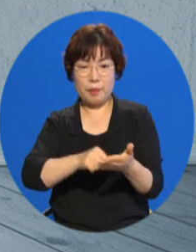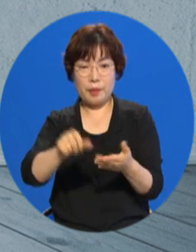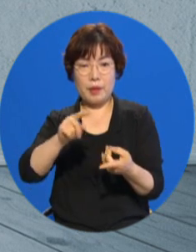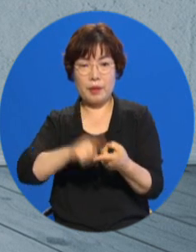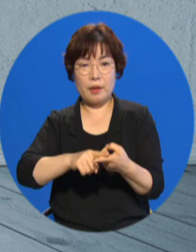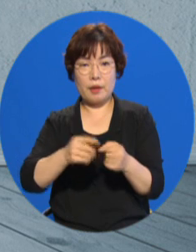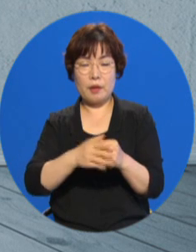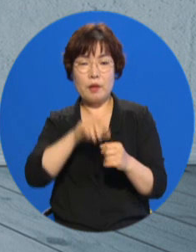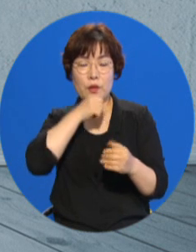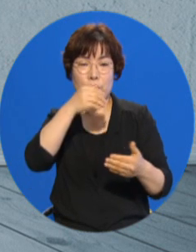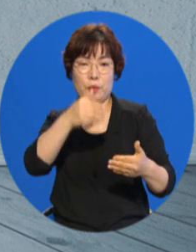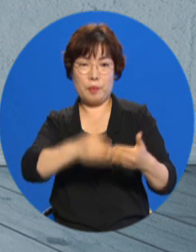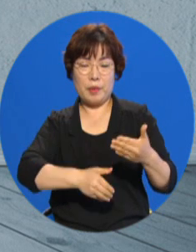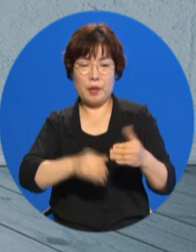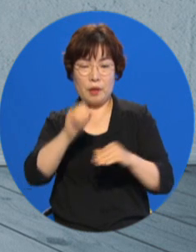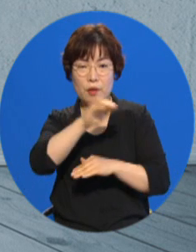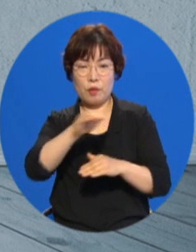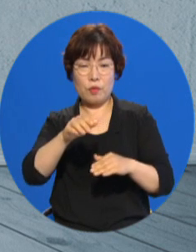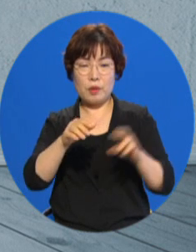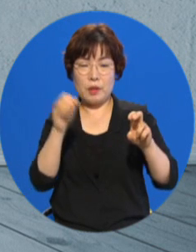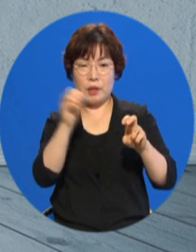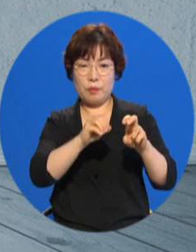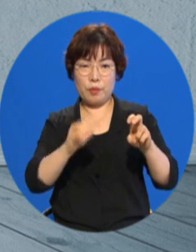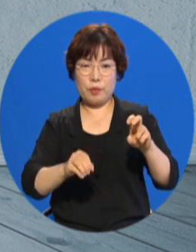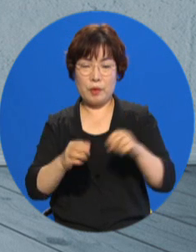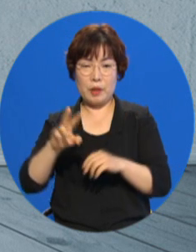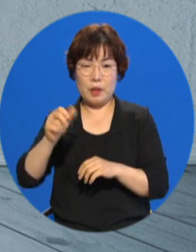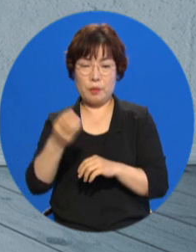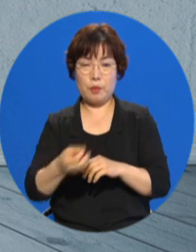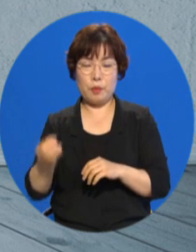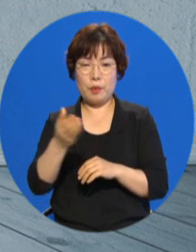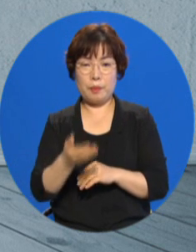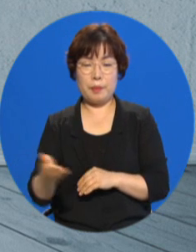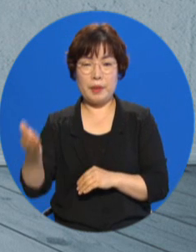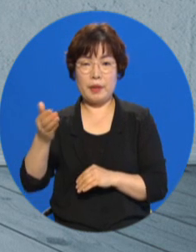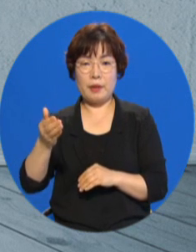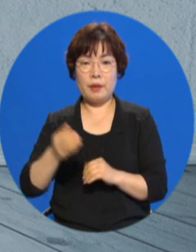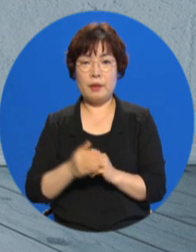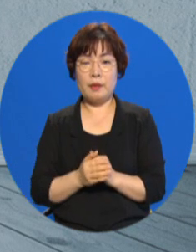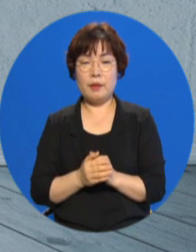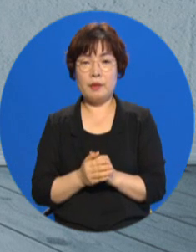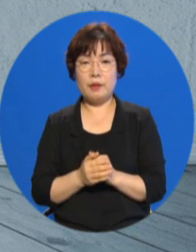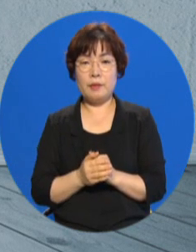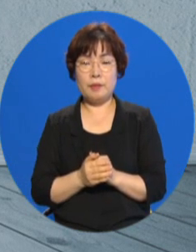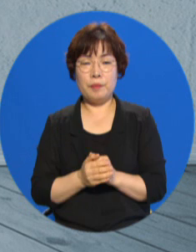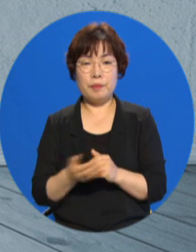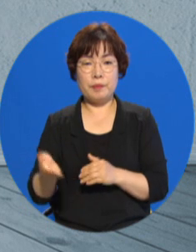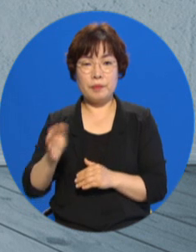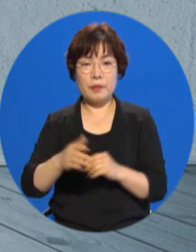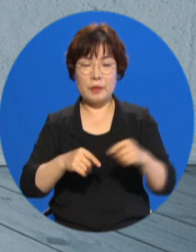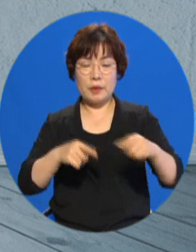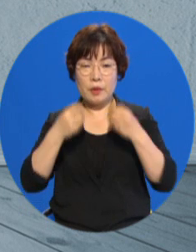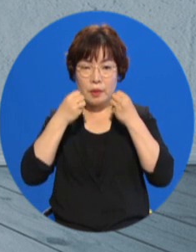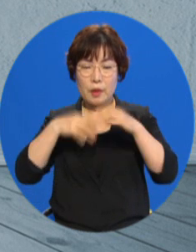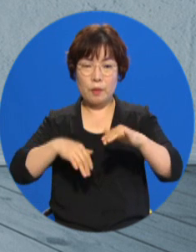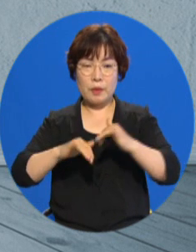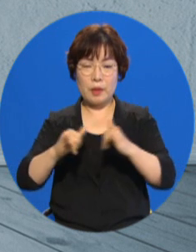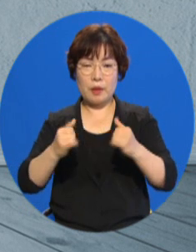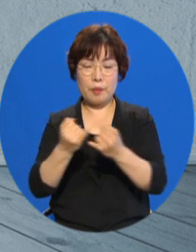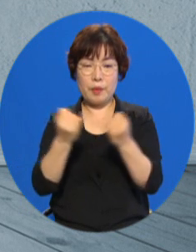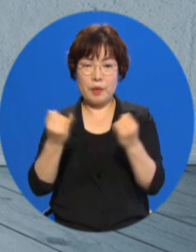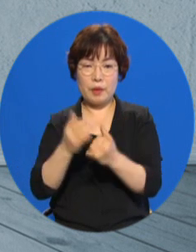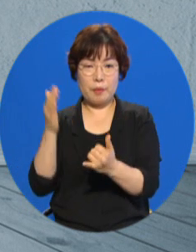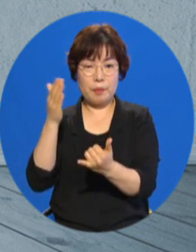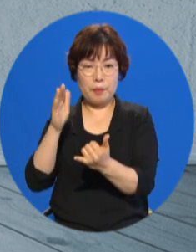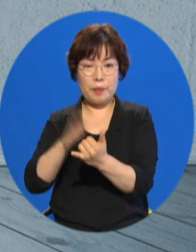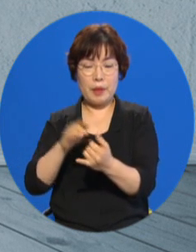당원에 대한 감점 기준도 20%에서 25%로 높아졌습니다. 반면 정치 신인과 여성, 청년에